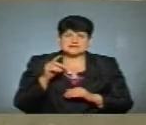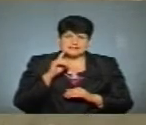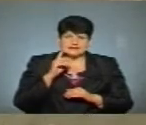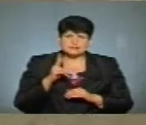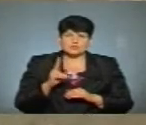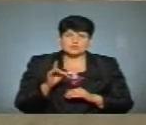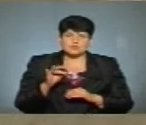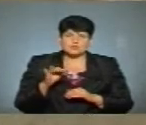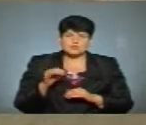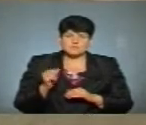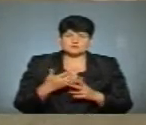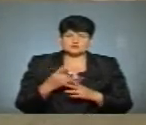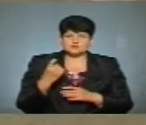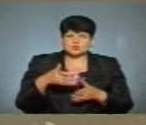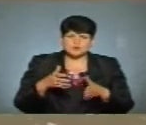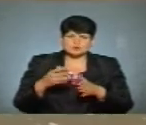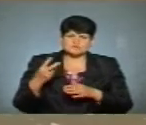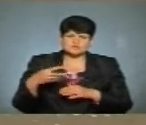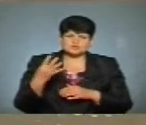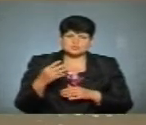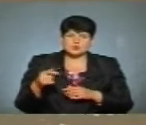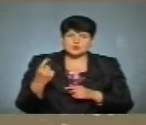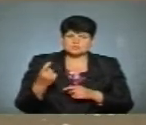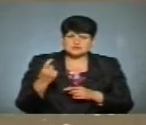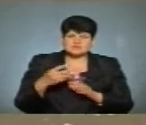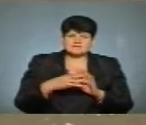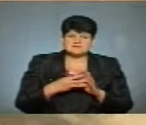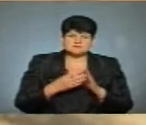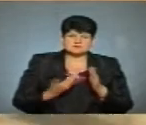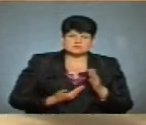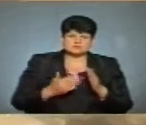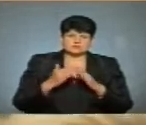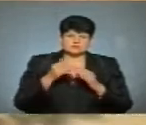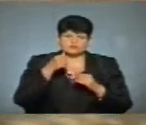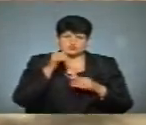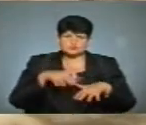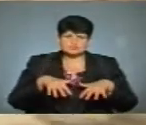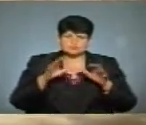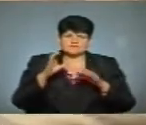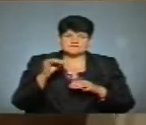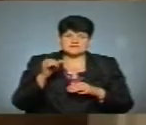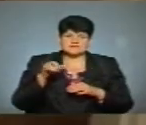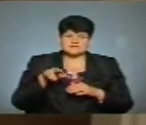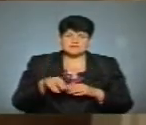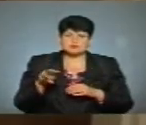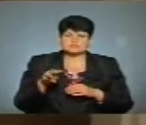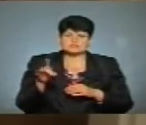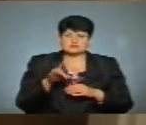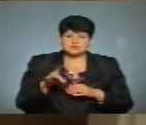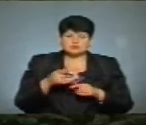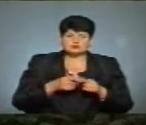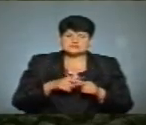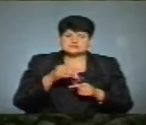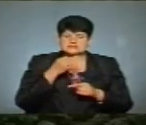Коропець. Понад 100 городів, 24 господарства та 8 житлових будинків вчора затопило в селі Вістря Монастирського району. Про це